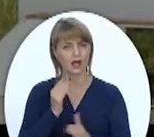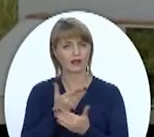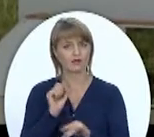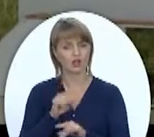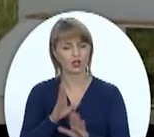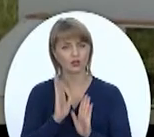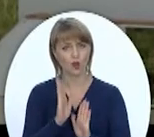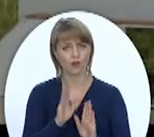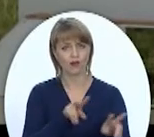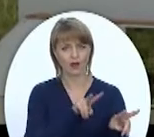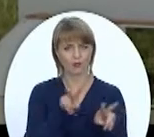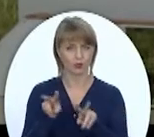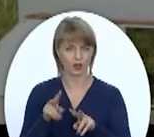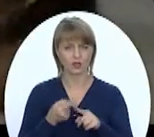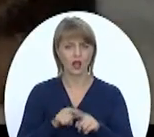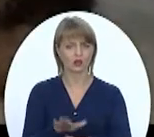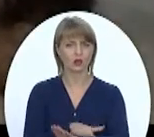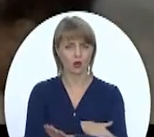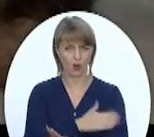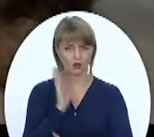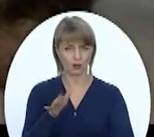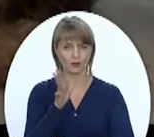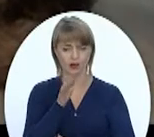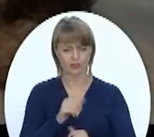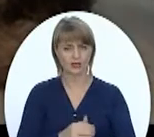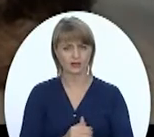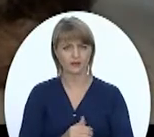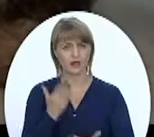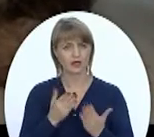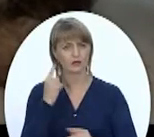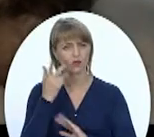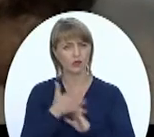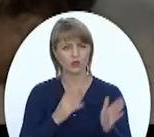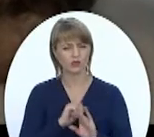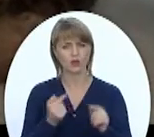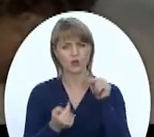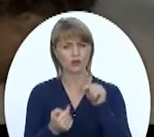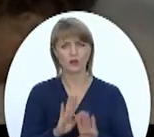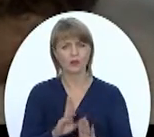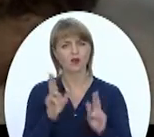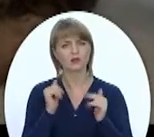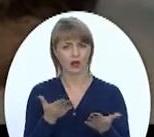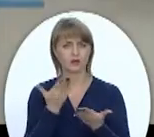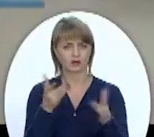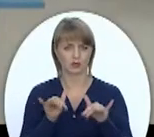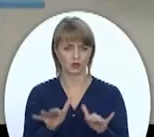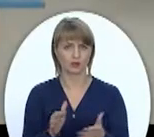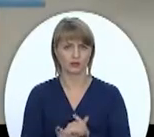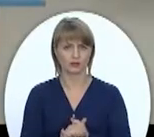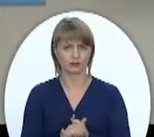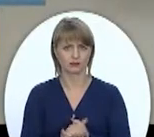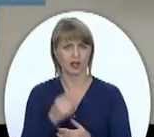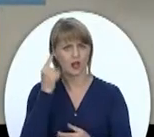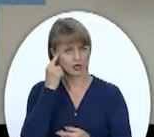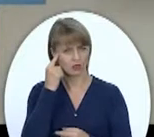задача только наблюдать, это достаточно долгий будет процесс. Если бы вы поняли, что он не подошел, как бы вы поступили? Ну,